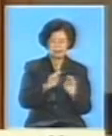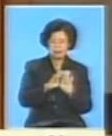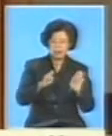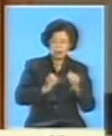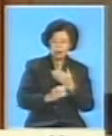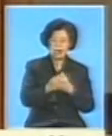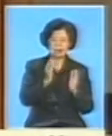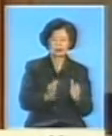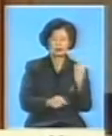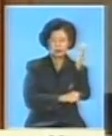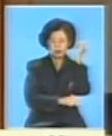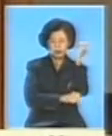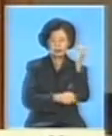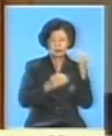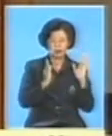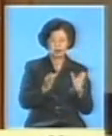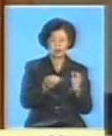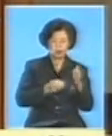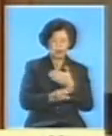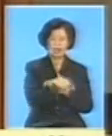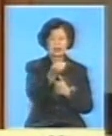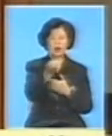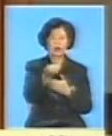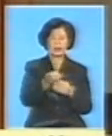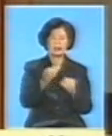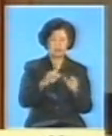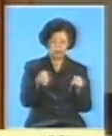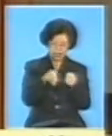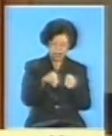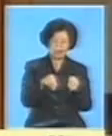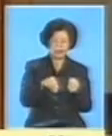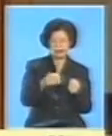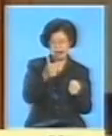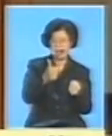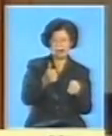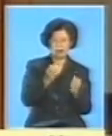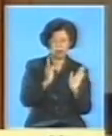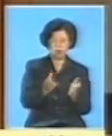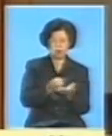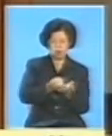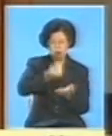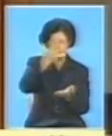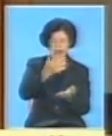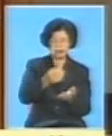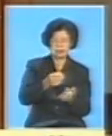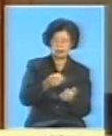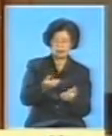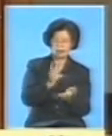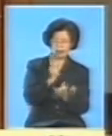ากจนได้โอกาสไม่ใช่คนใกล้ก็ได้ไปรวยก็เอาอีกแล้วนะต่อไปลงโทษถึงพ่อน่ะ